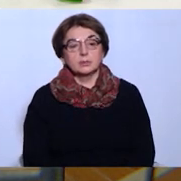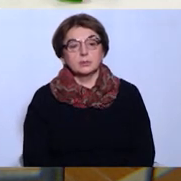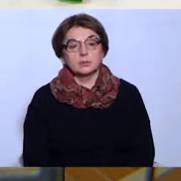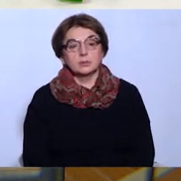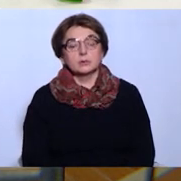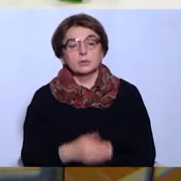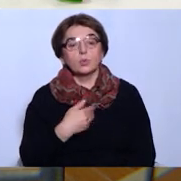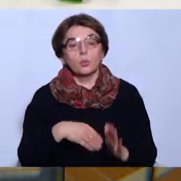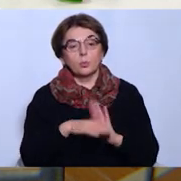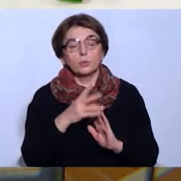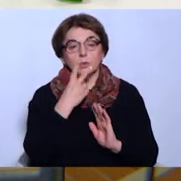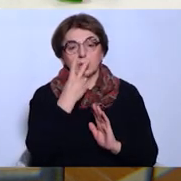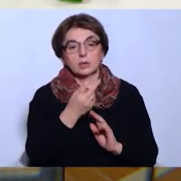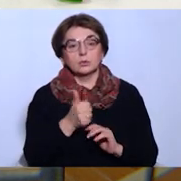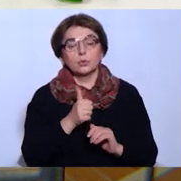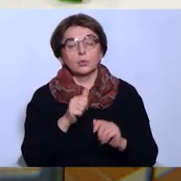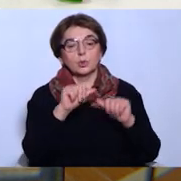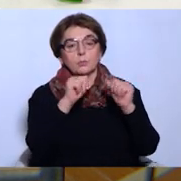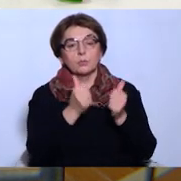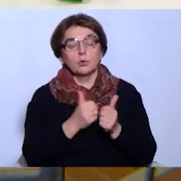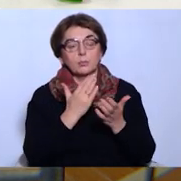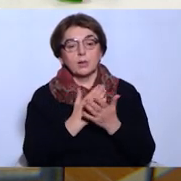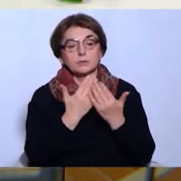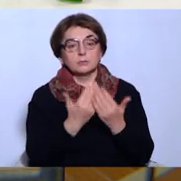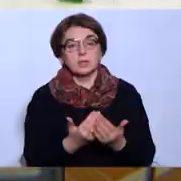რომ უკეთ დაგანახოთ, თუ როგორი ფორმა გააჩნია მას.